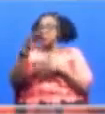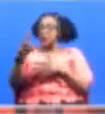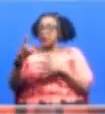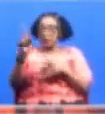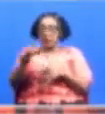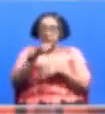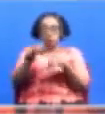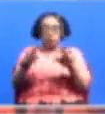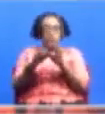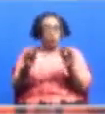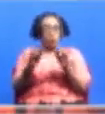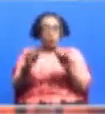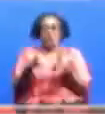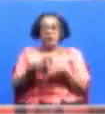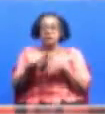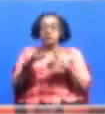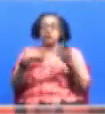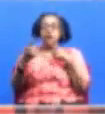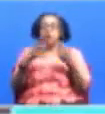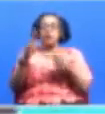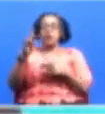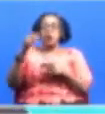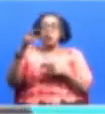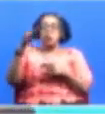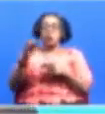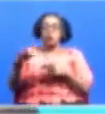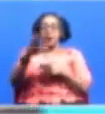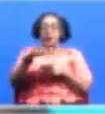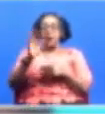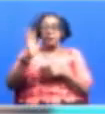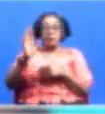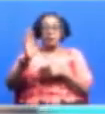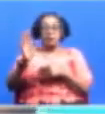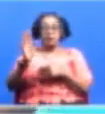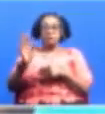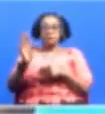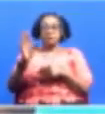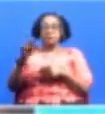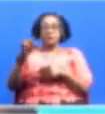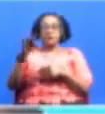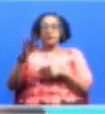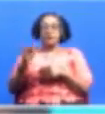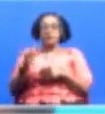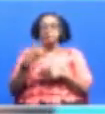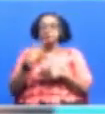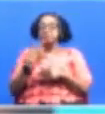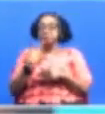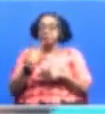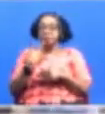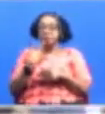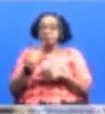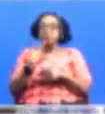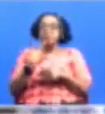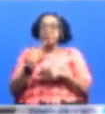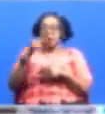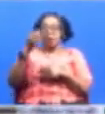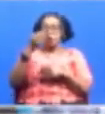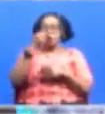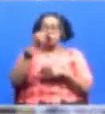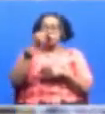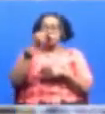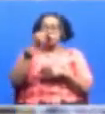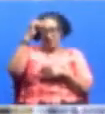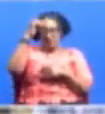katika uwanja wa Kahuro katika eneo lake la bunge, Ndindi alisema kuwa serikali ya Ruto haitatishwa